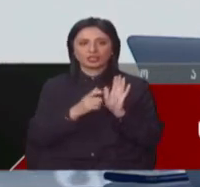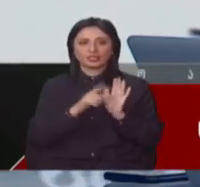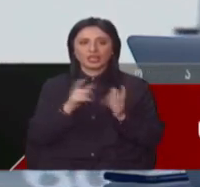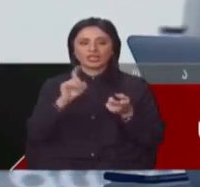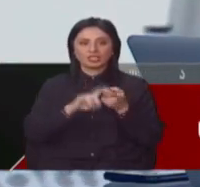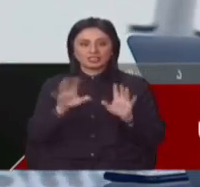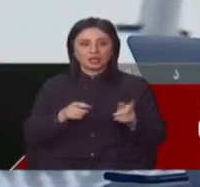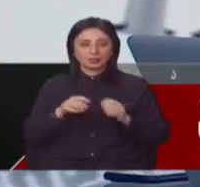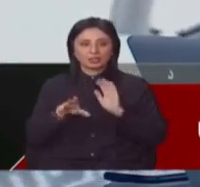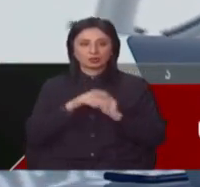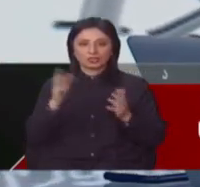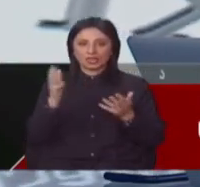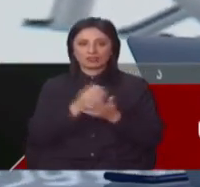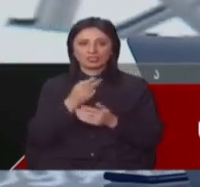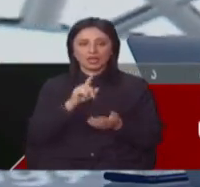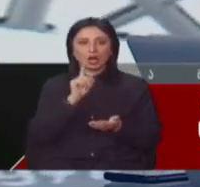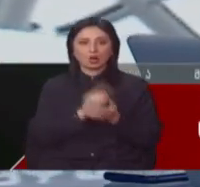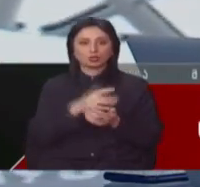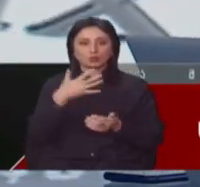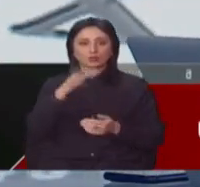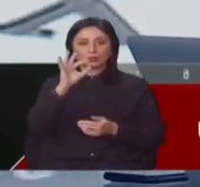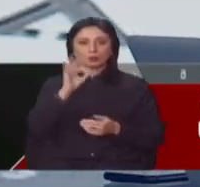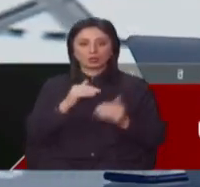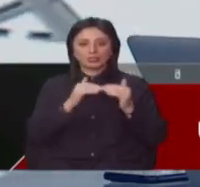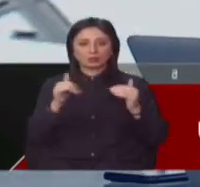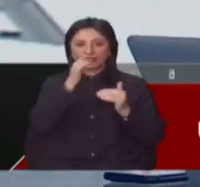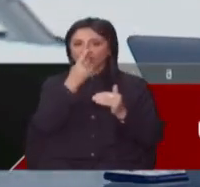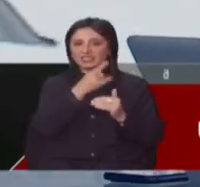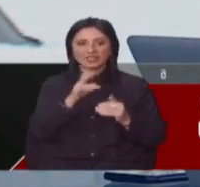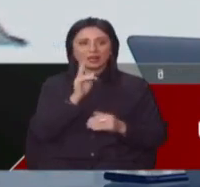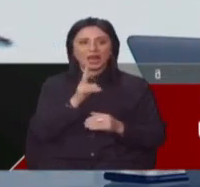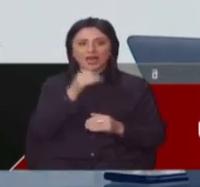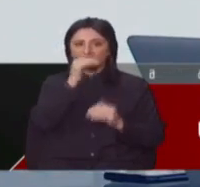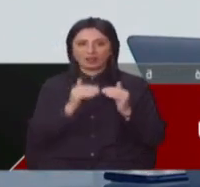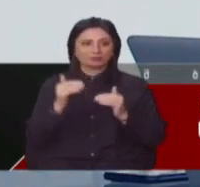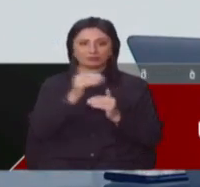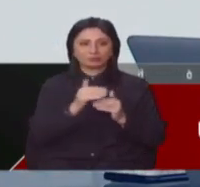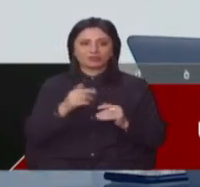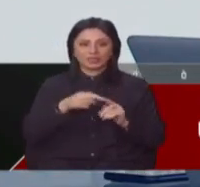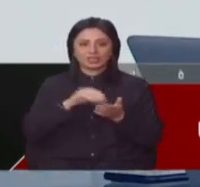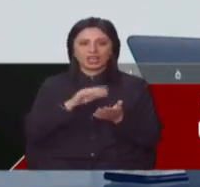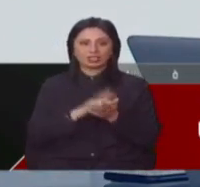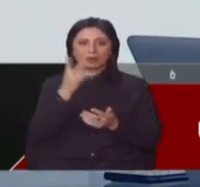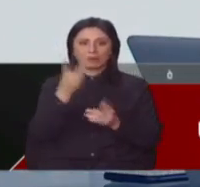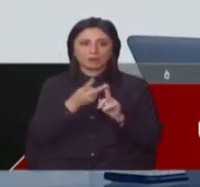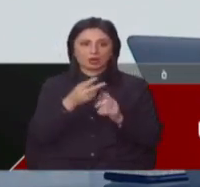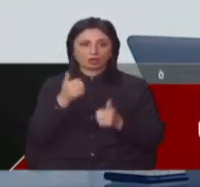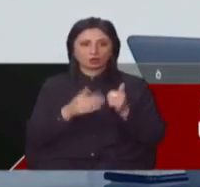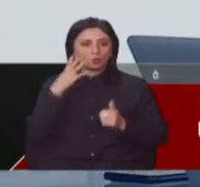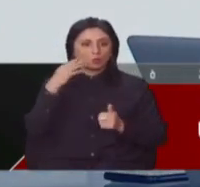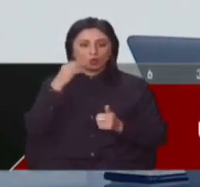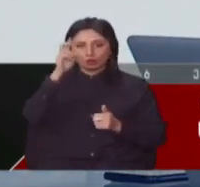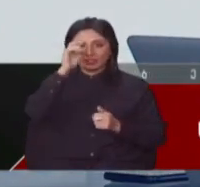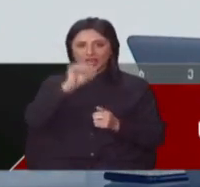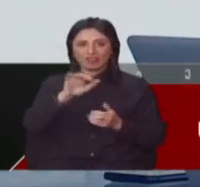შეეხება საპრეზიდენტო არჩევნებს, გამარჯვებისთვის აუცილებელი 50%-იანი ბარიერი ვერცერთმა კანდიდატმა გადალახა და ინიშნა მეორე ტური. Moldovის ხელისუფლება